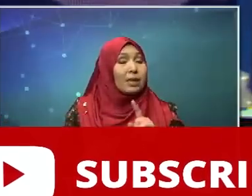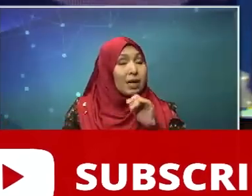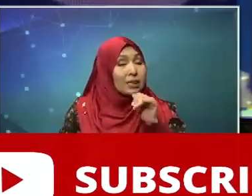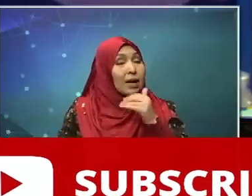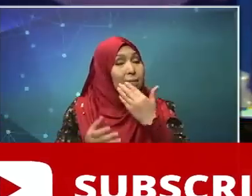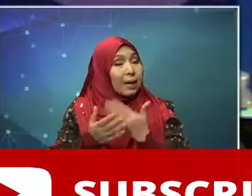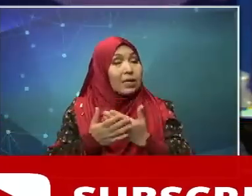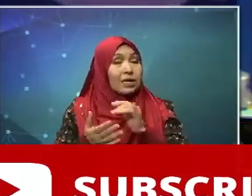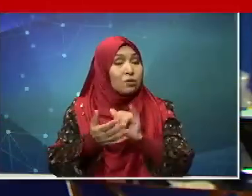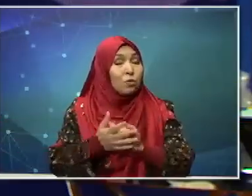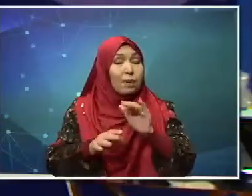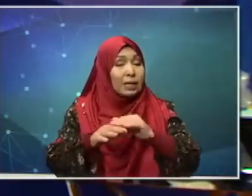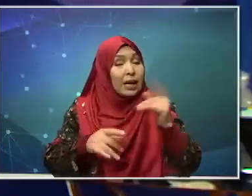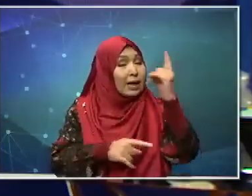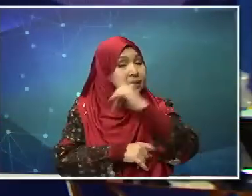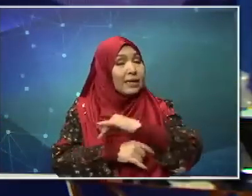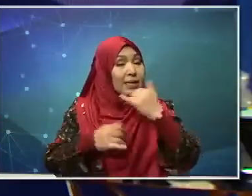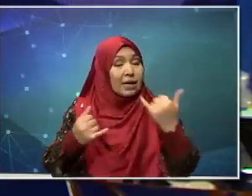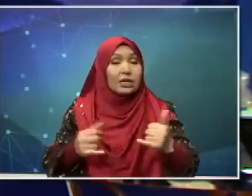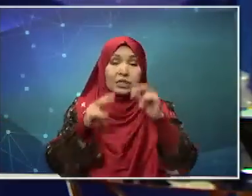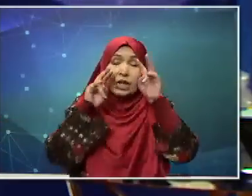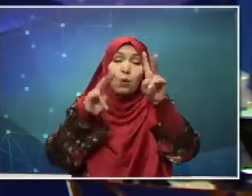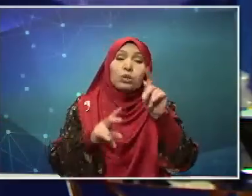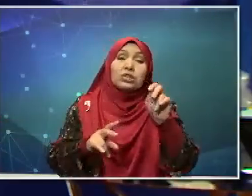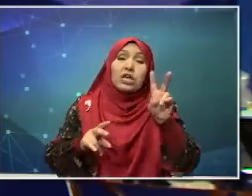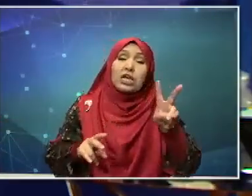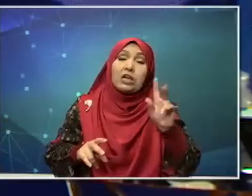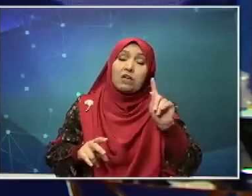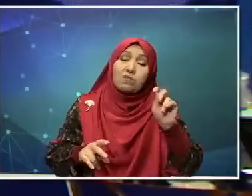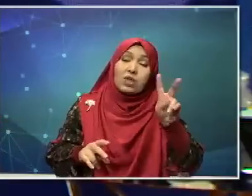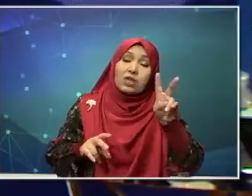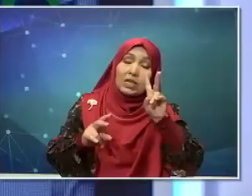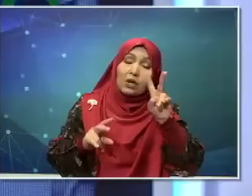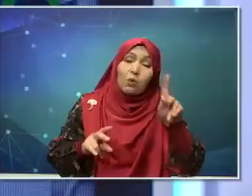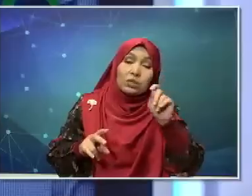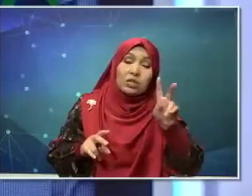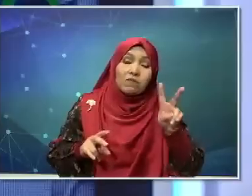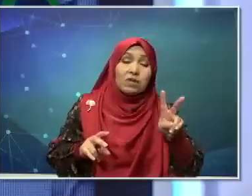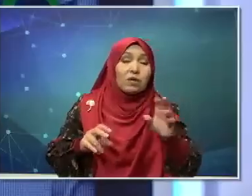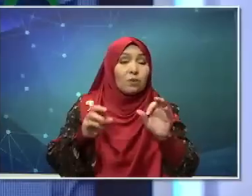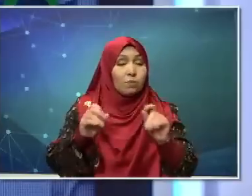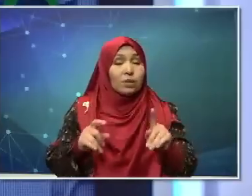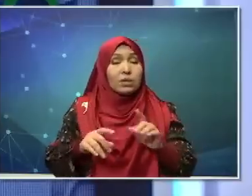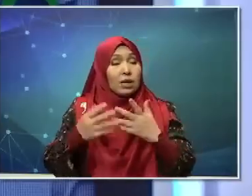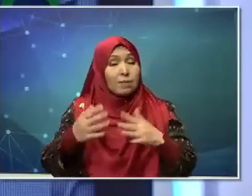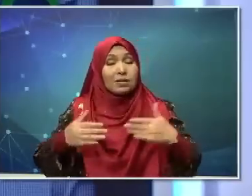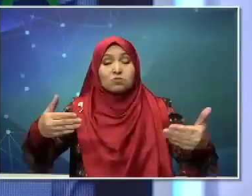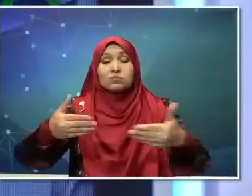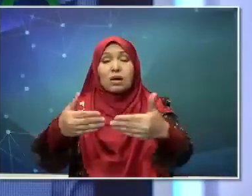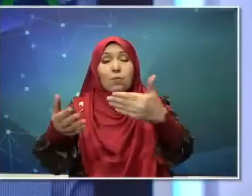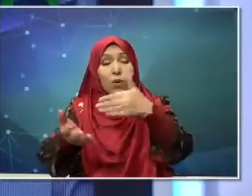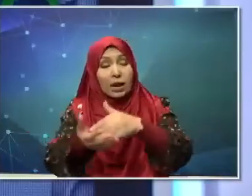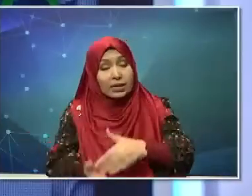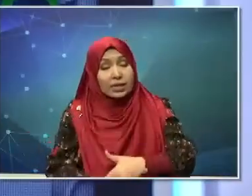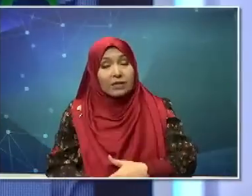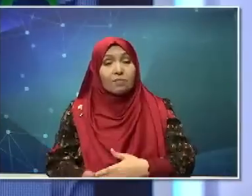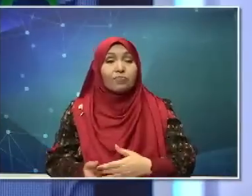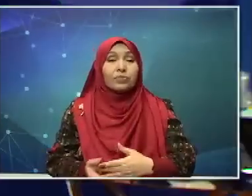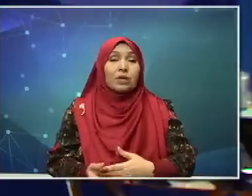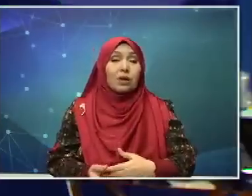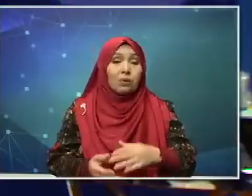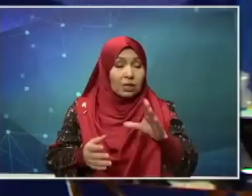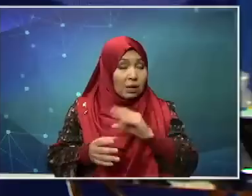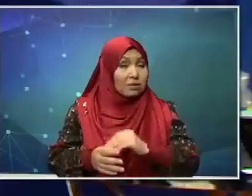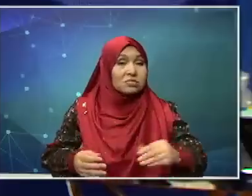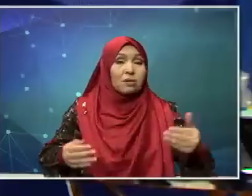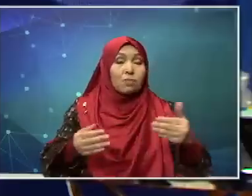contohnya byhh Tibet Ini contohnya Timothy ukurannya Lepas tuh Sambung Sambung balik untuk kita bisa